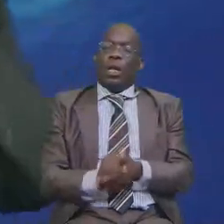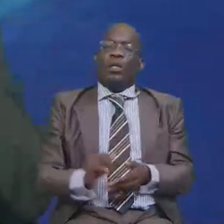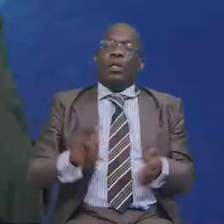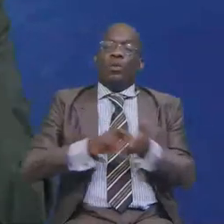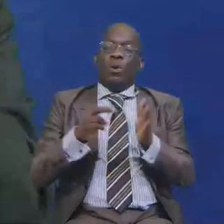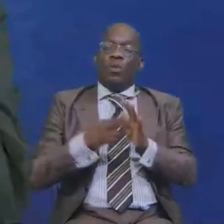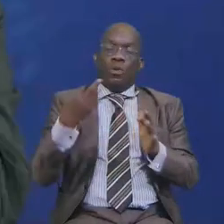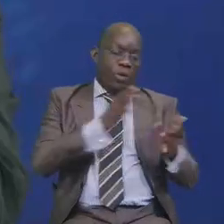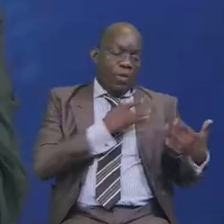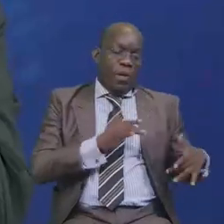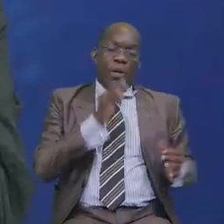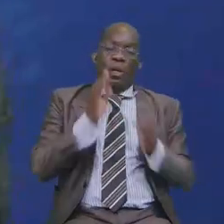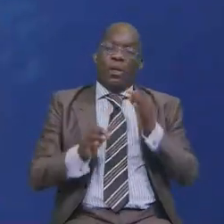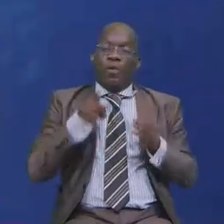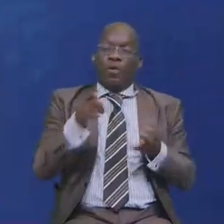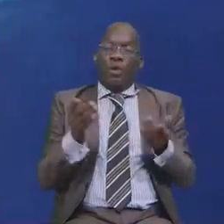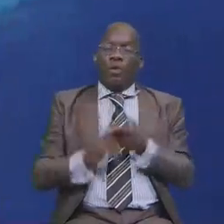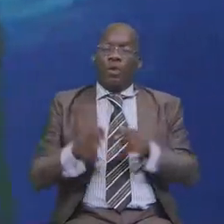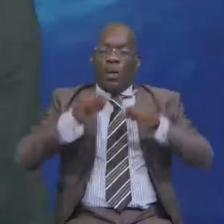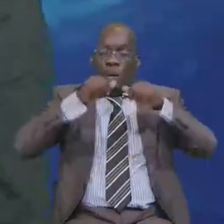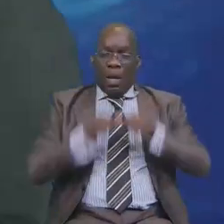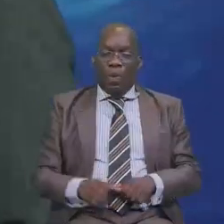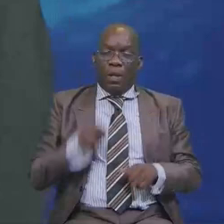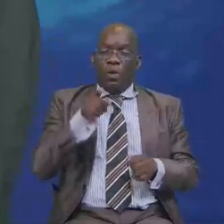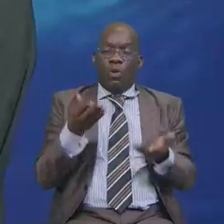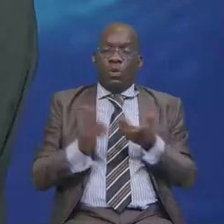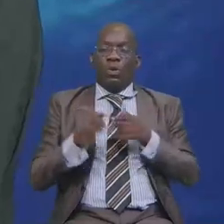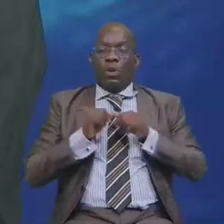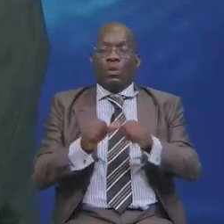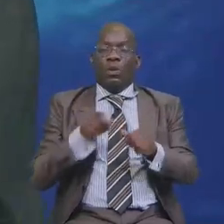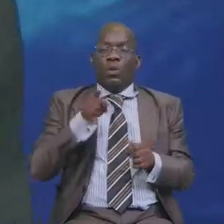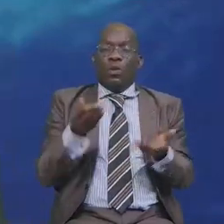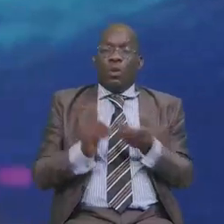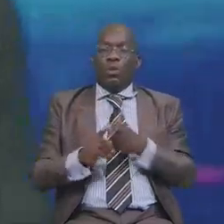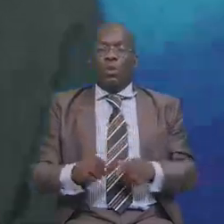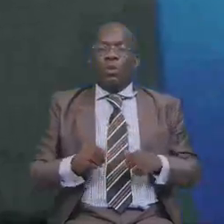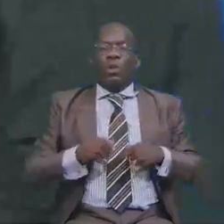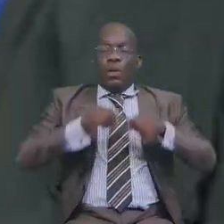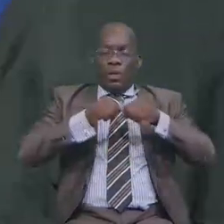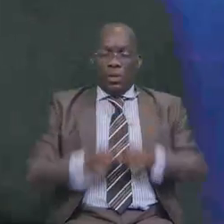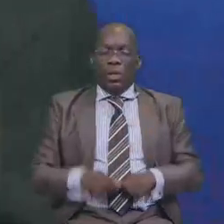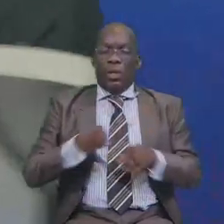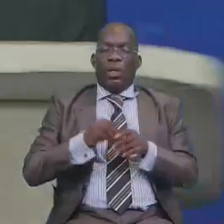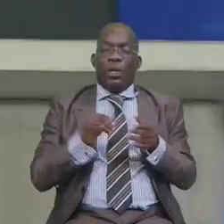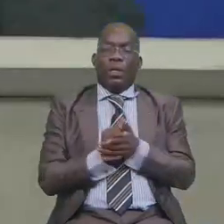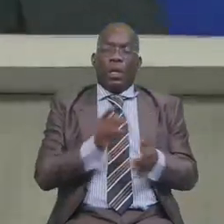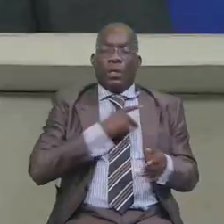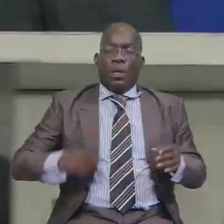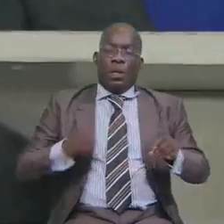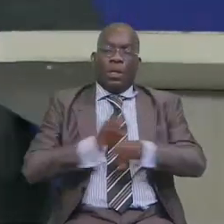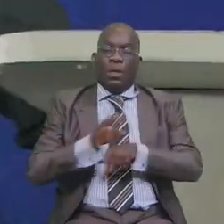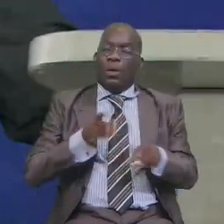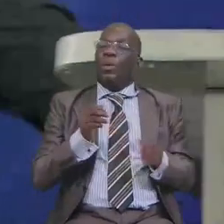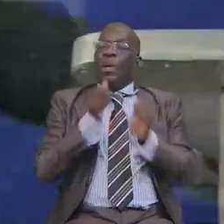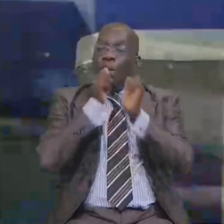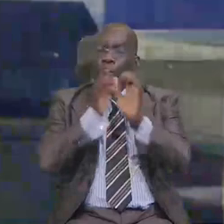tu veux demeurer, si tu veux continuer, si tu veux demeurer dans ce royaume, heureux ceux qui ont le